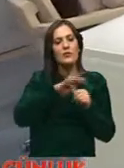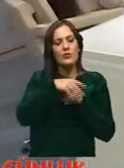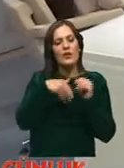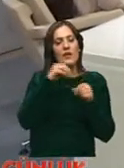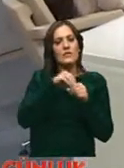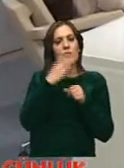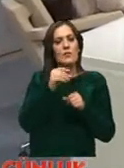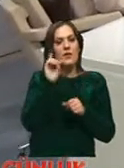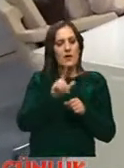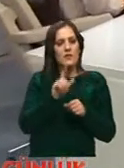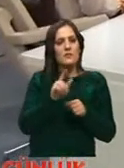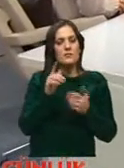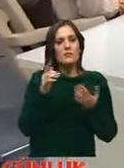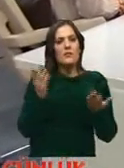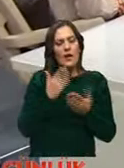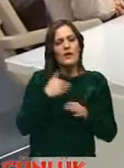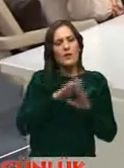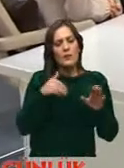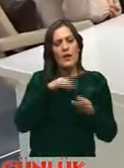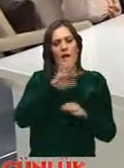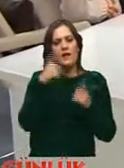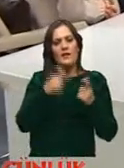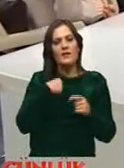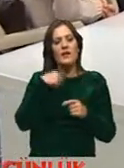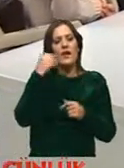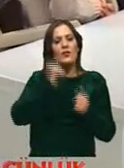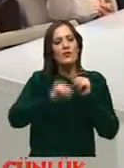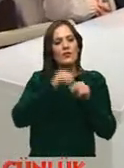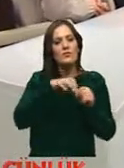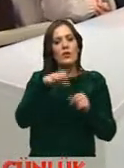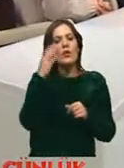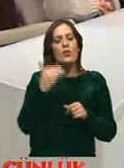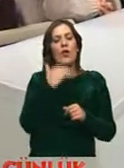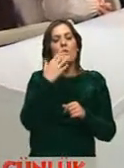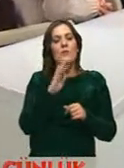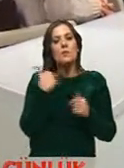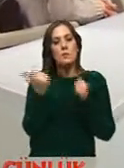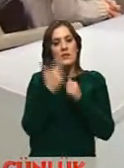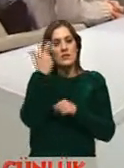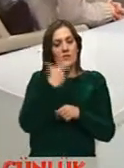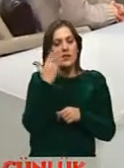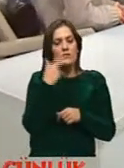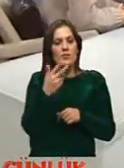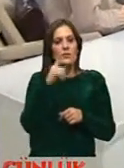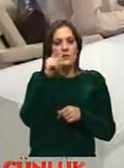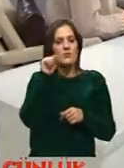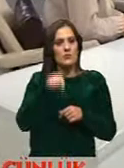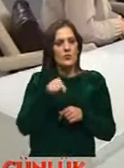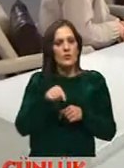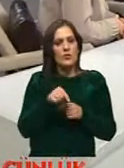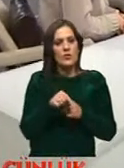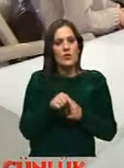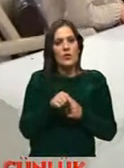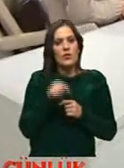içinde olması lazım. Yani tamam her yer konservatuvar korolarıyla dolu olmasın ama birlikte şarkı söylemek sadece bu. Yani